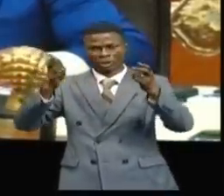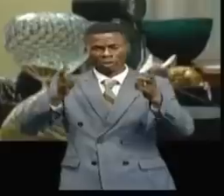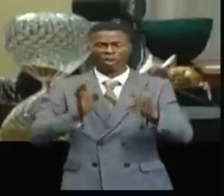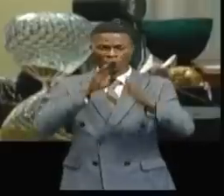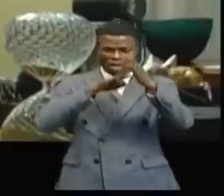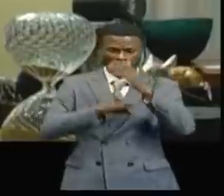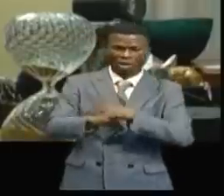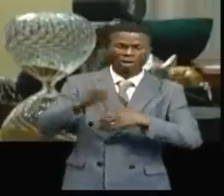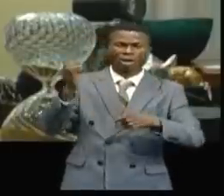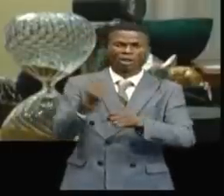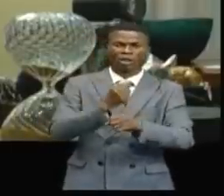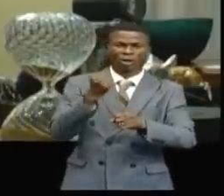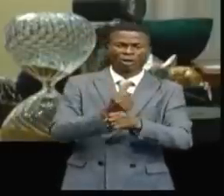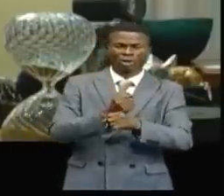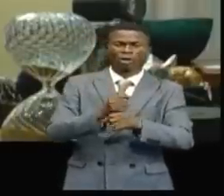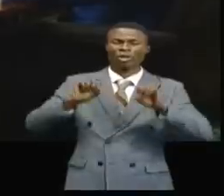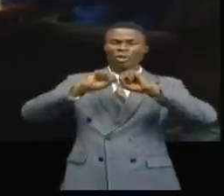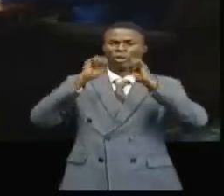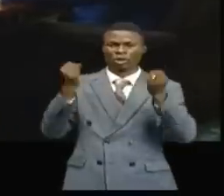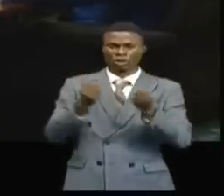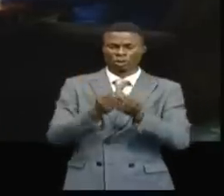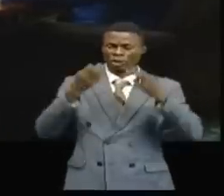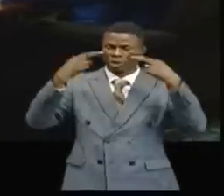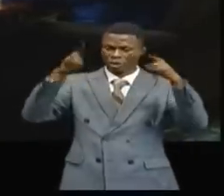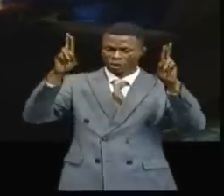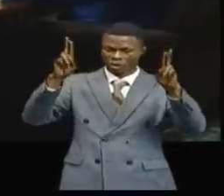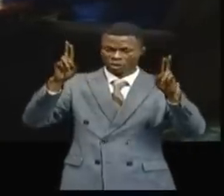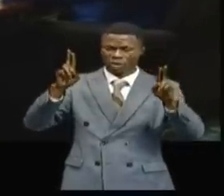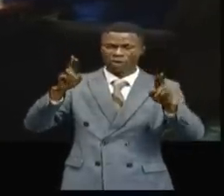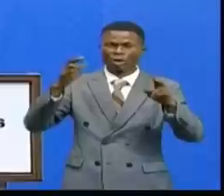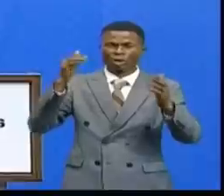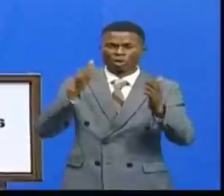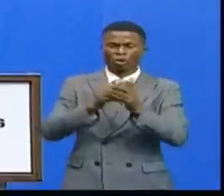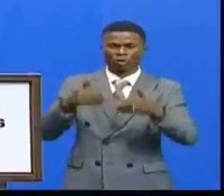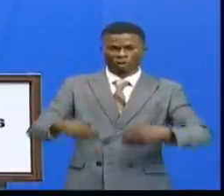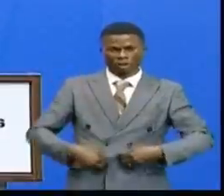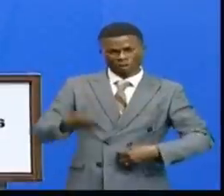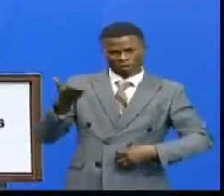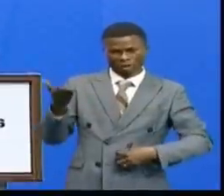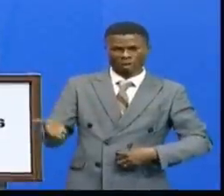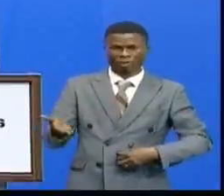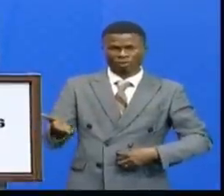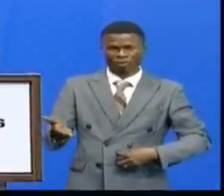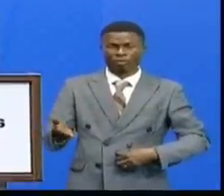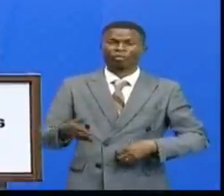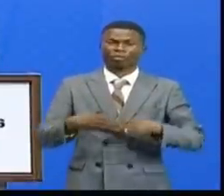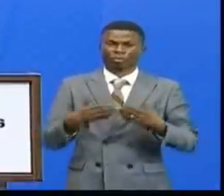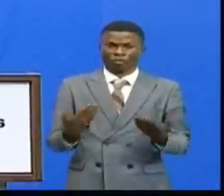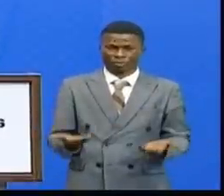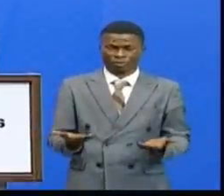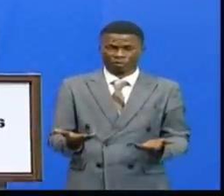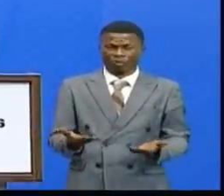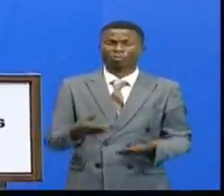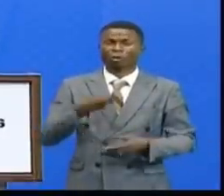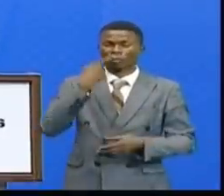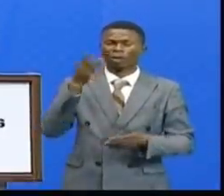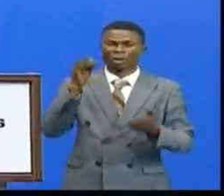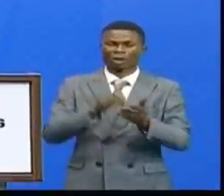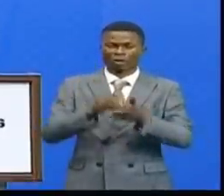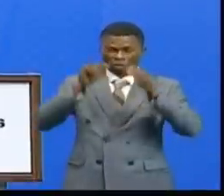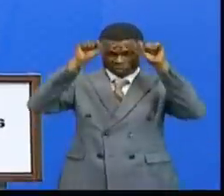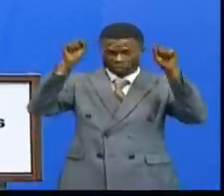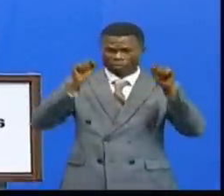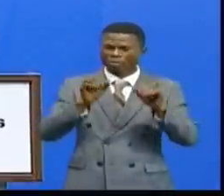insertion professionnelle et sociale réussie de ces jeunes. D'où a-t-il insisté